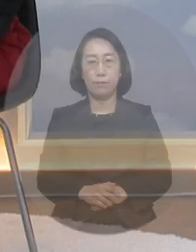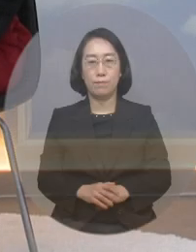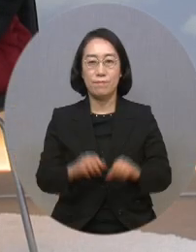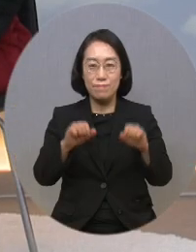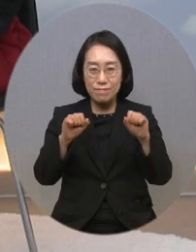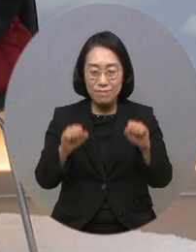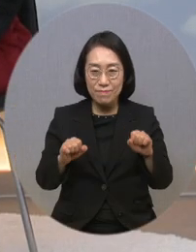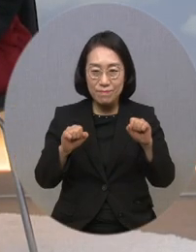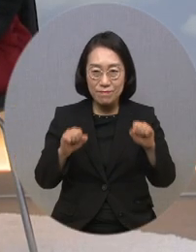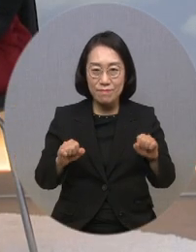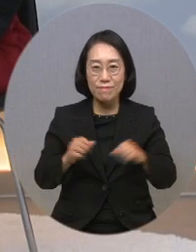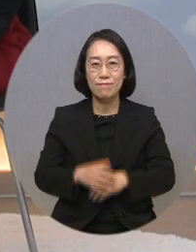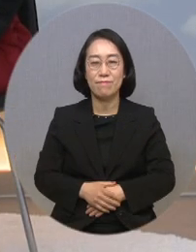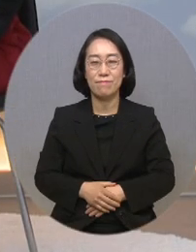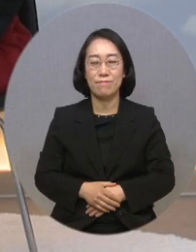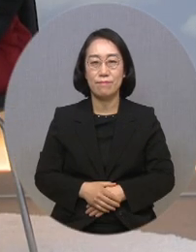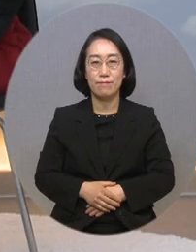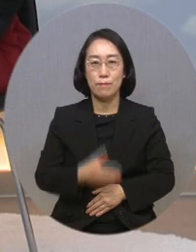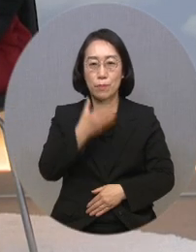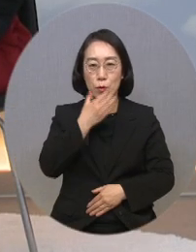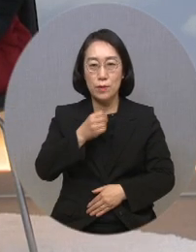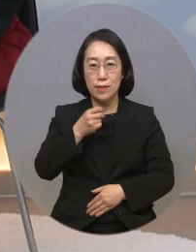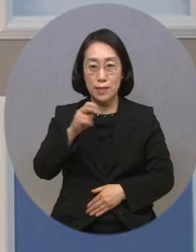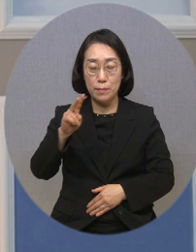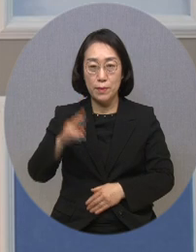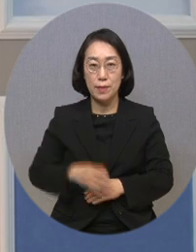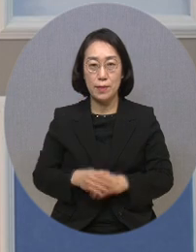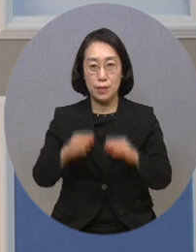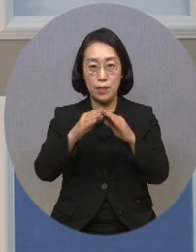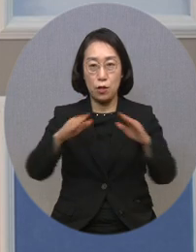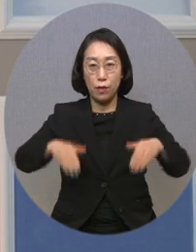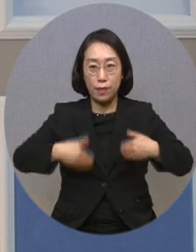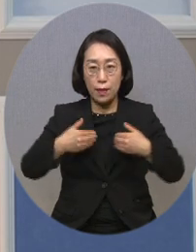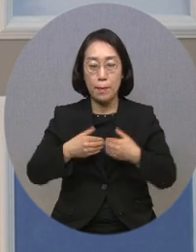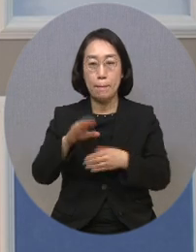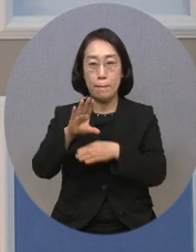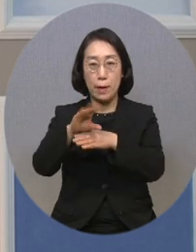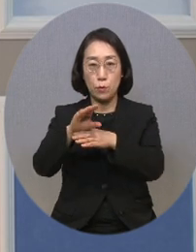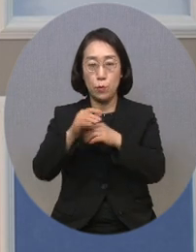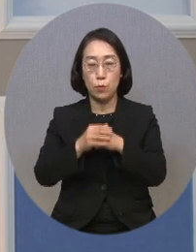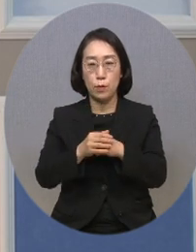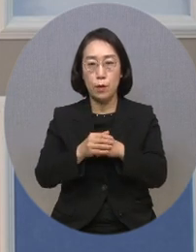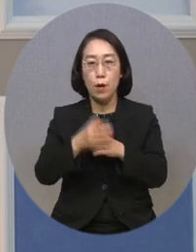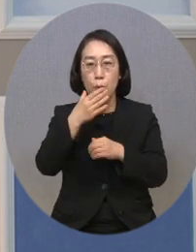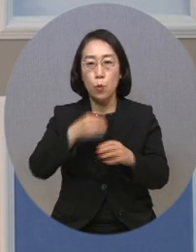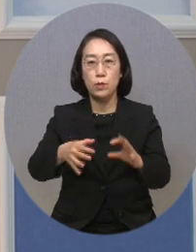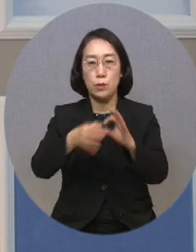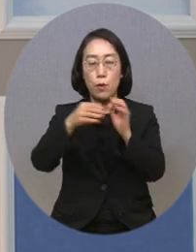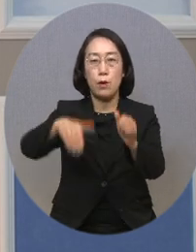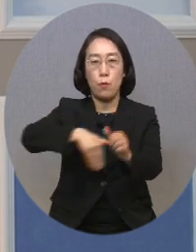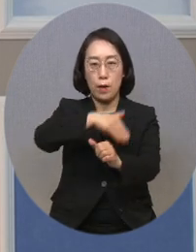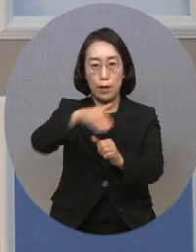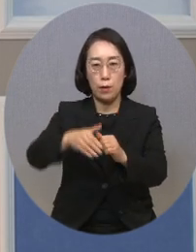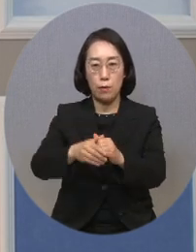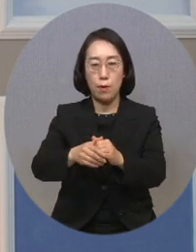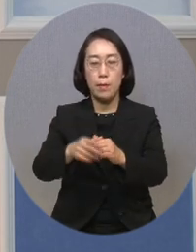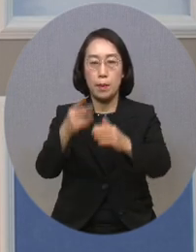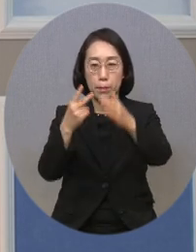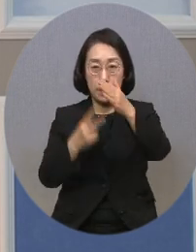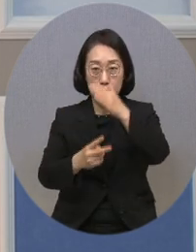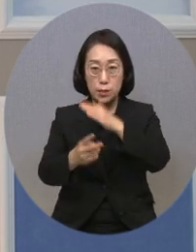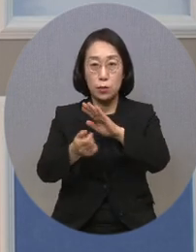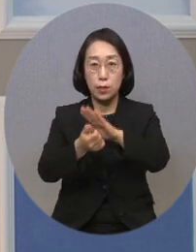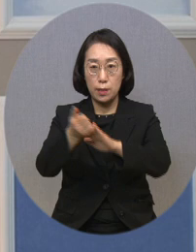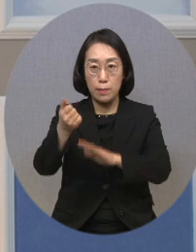시청자 여러분, 안녕하십니까? 복지TV 전남 방송에서는 복지 현안에 대한 입장과 복지정책 비전을 알아보는